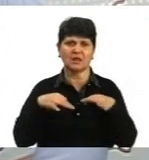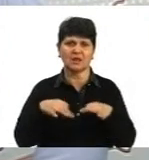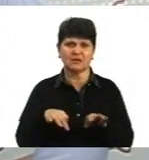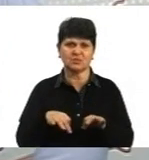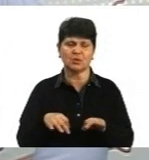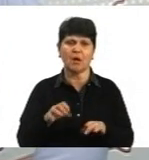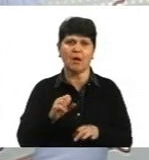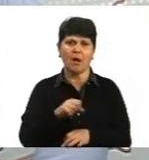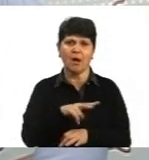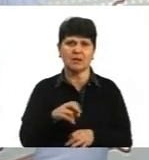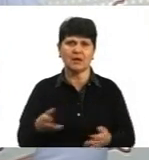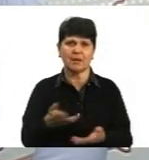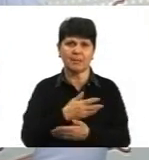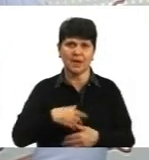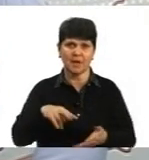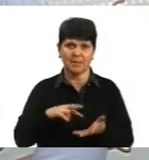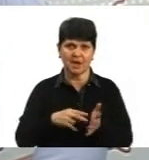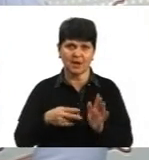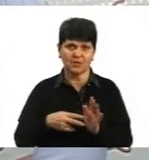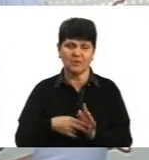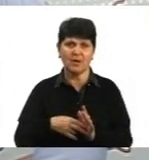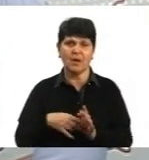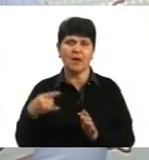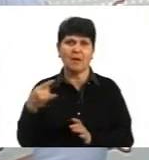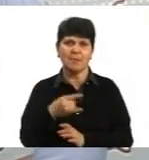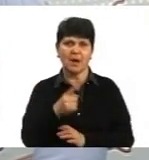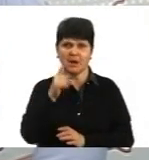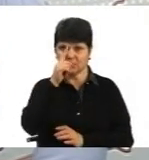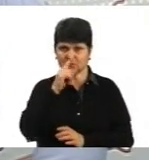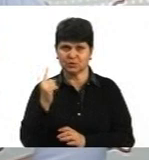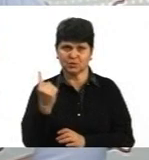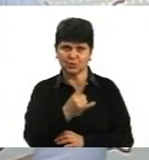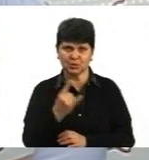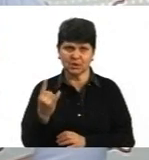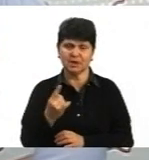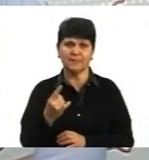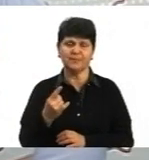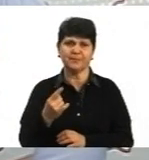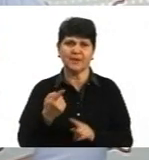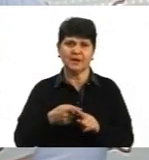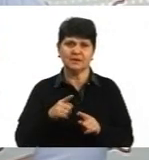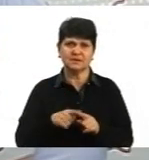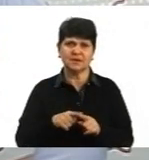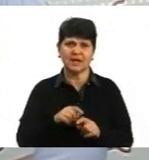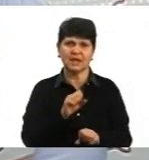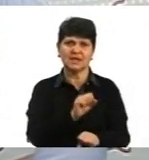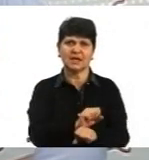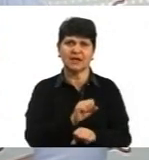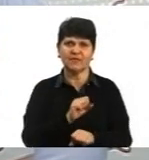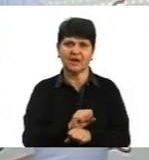для маршрутних транспортних засобів принаймні рекомендації щодо тривалості